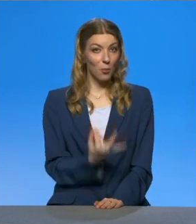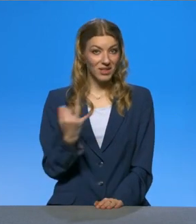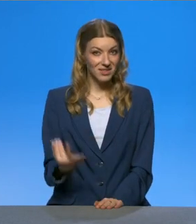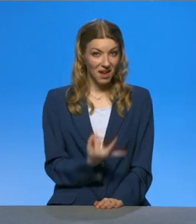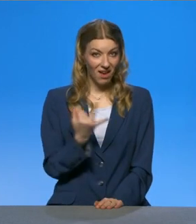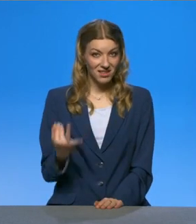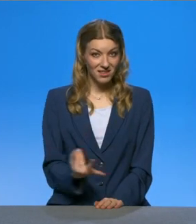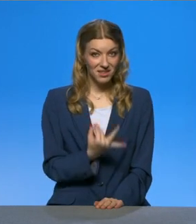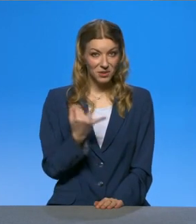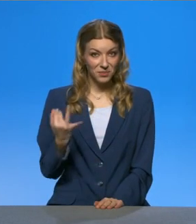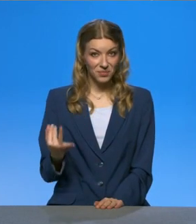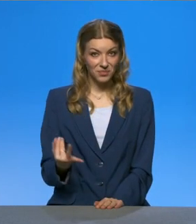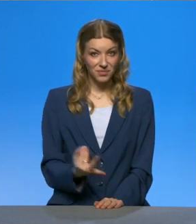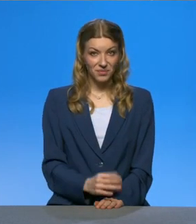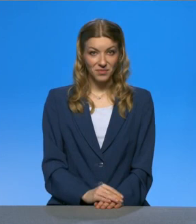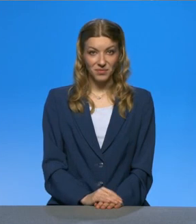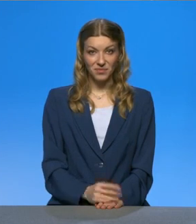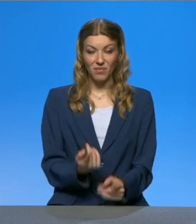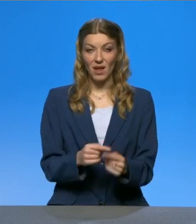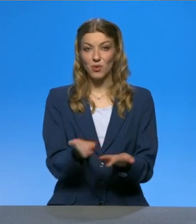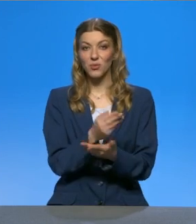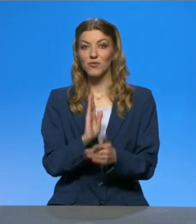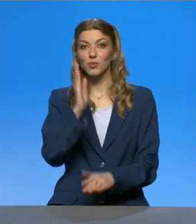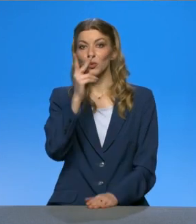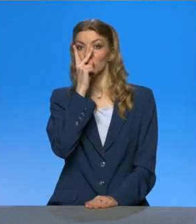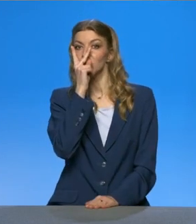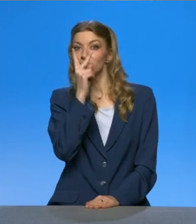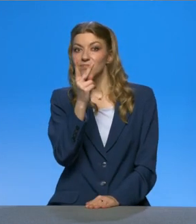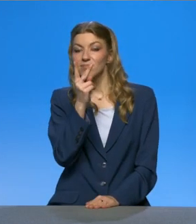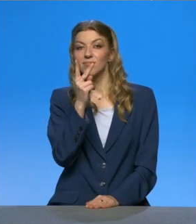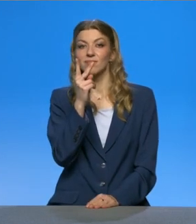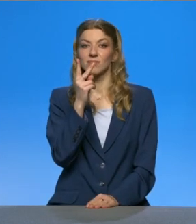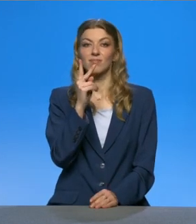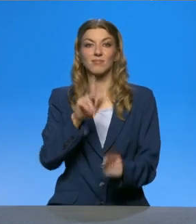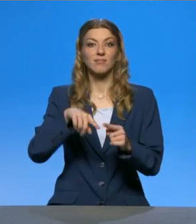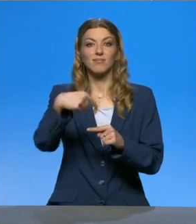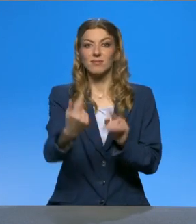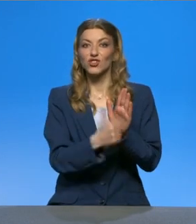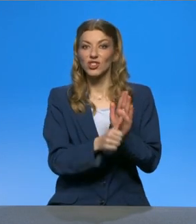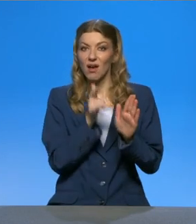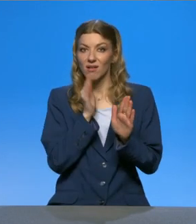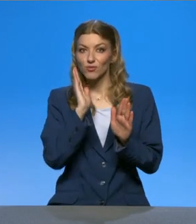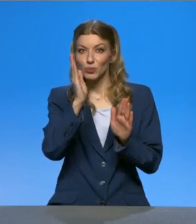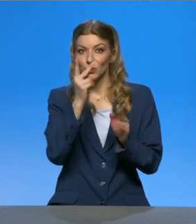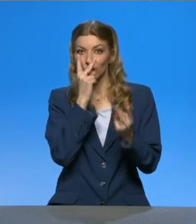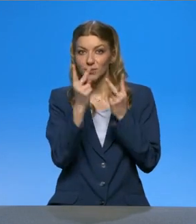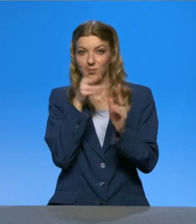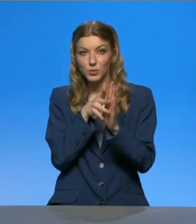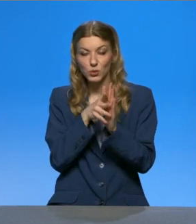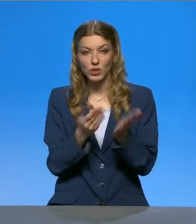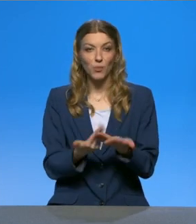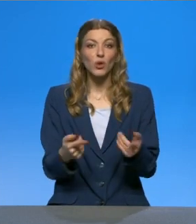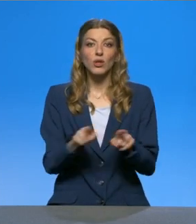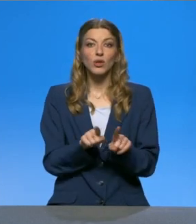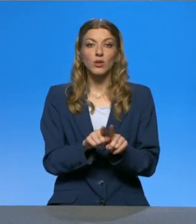это мы заглядываем в будущее лет на 60, но это как бы такая штука, которая нужна